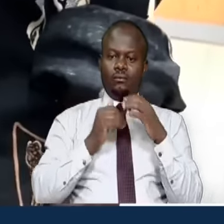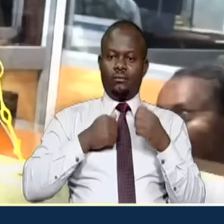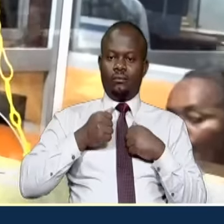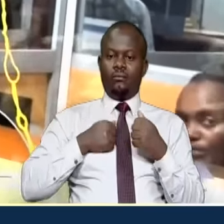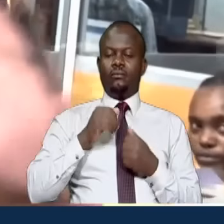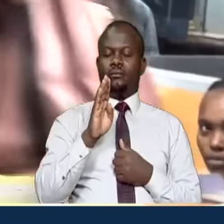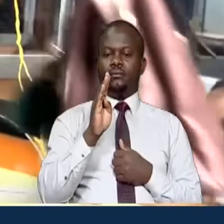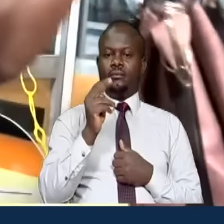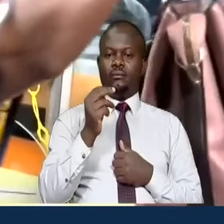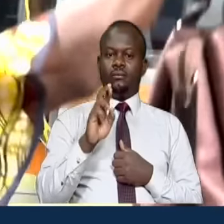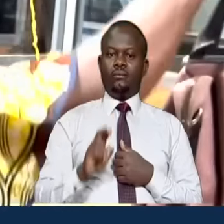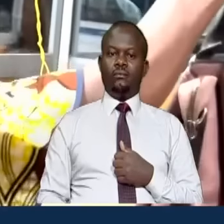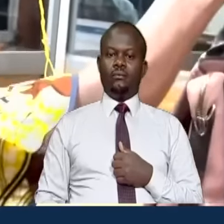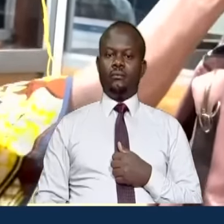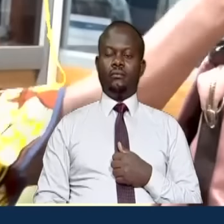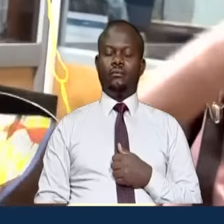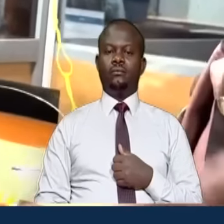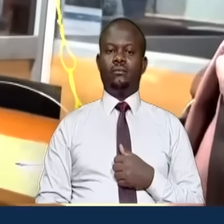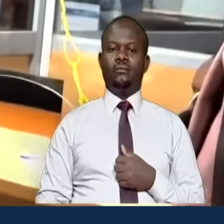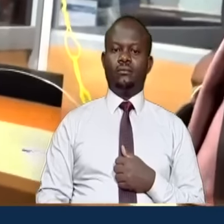BNR.